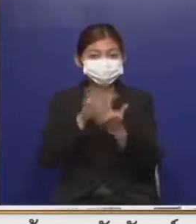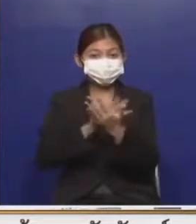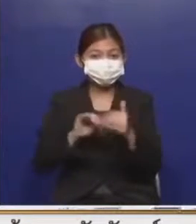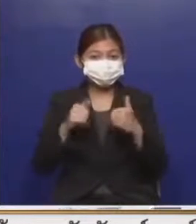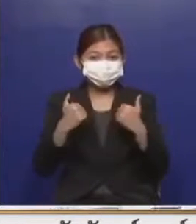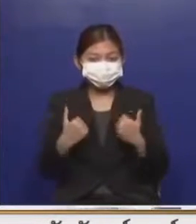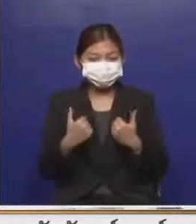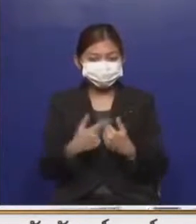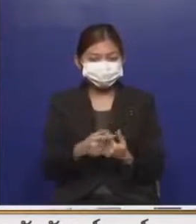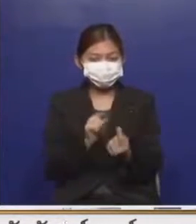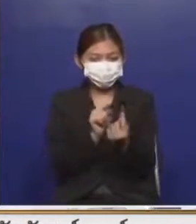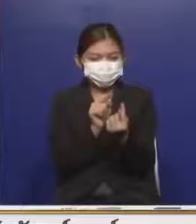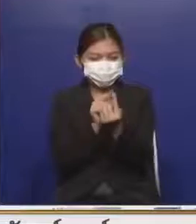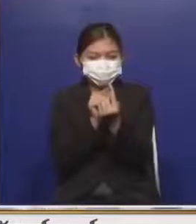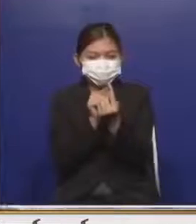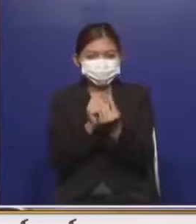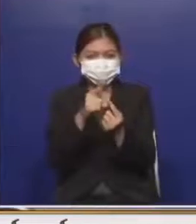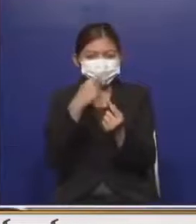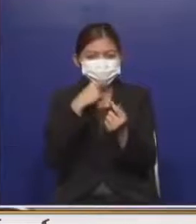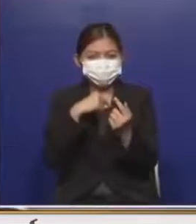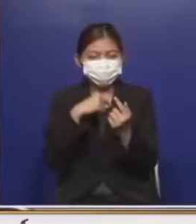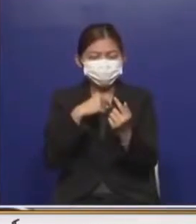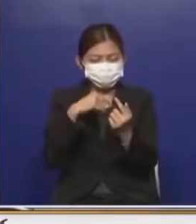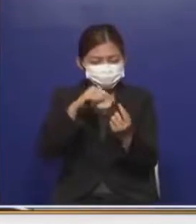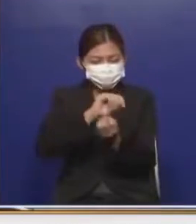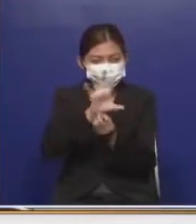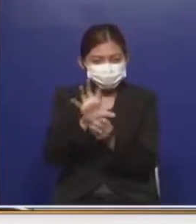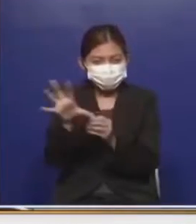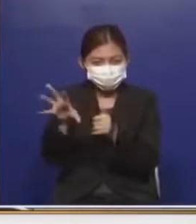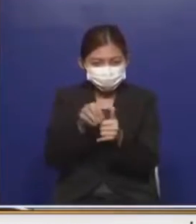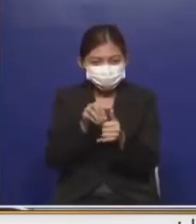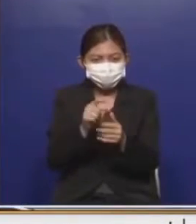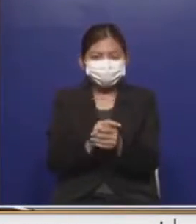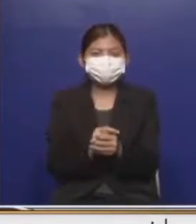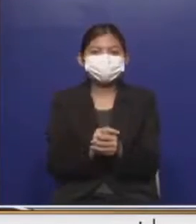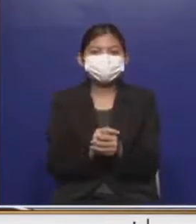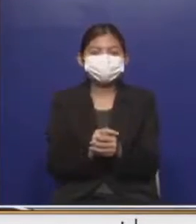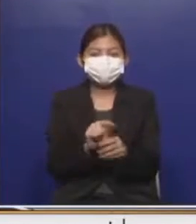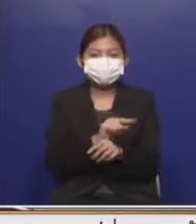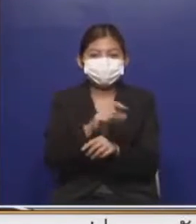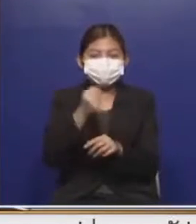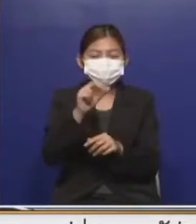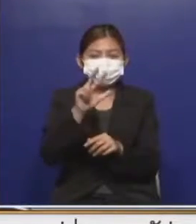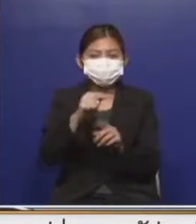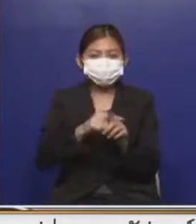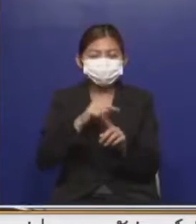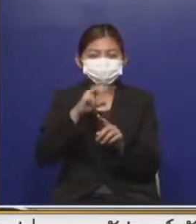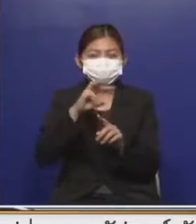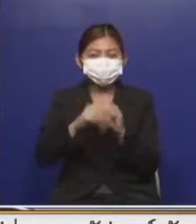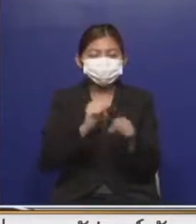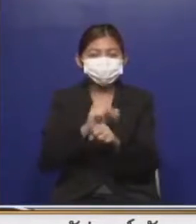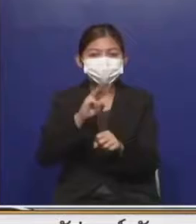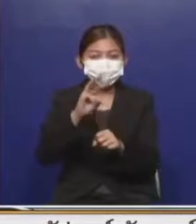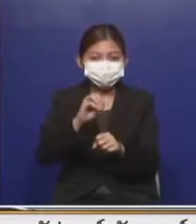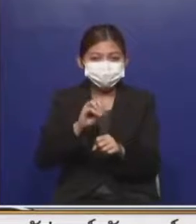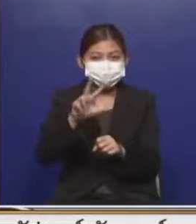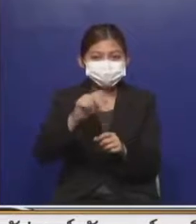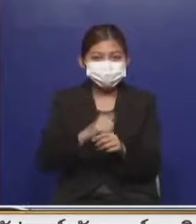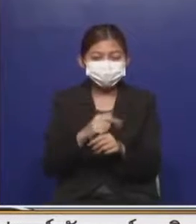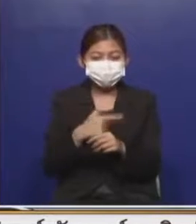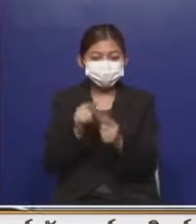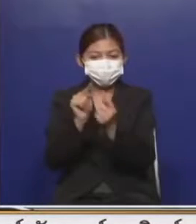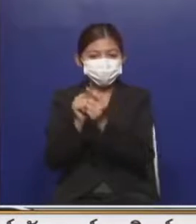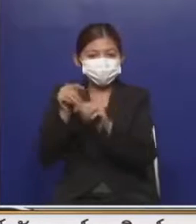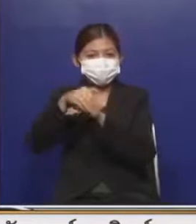พบผู้ตดเชื้อโควิด ลแกเมวที่ 13 มกราคม 2563และเป็นลายแรกที่พบนอกประเทศจีน